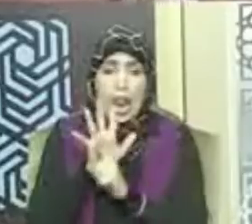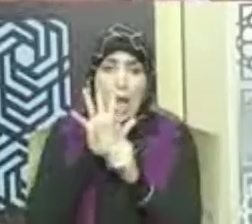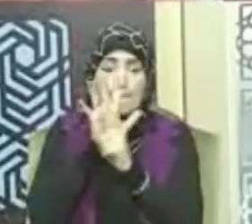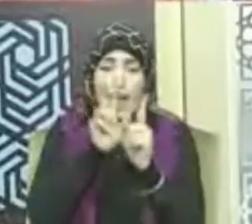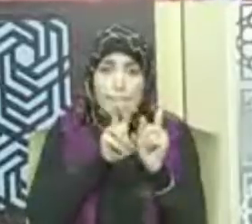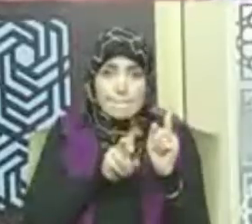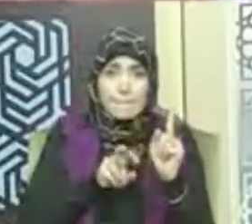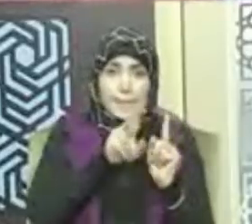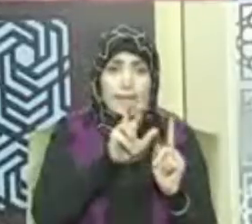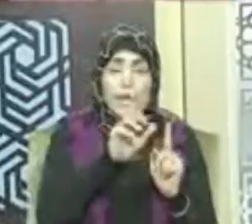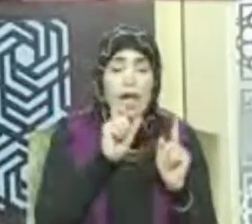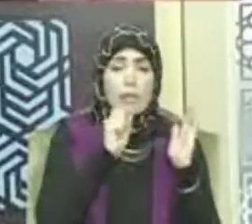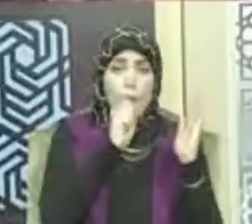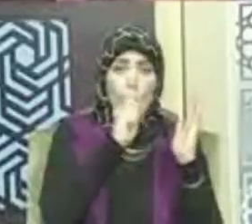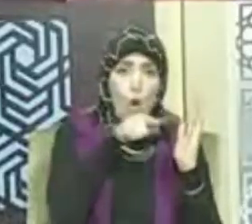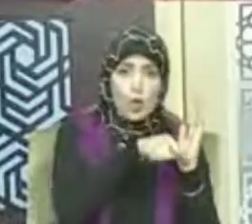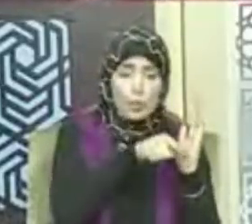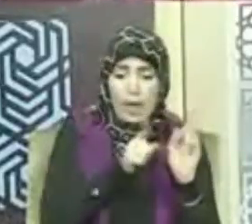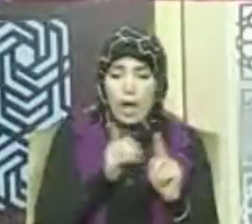الصلاة.